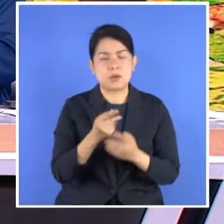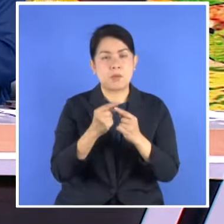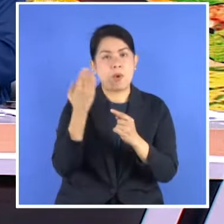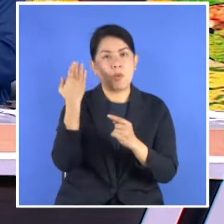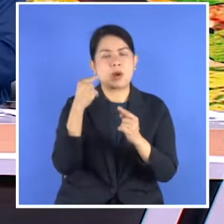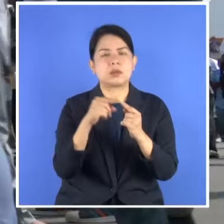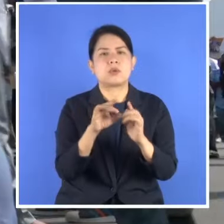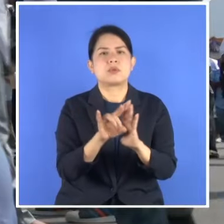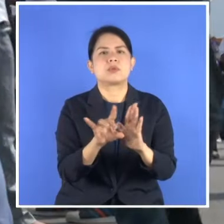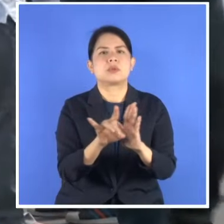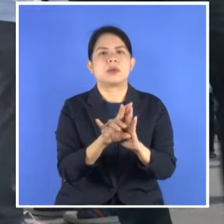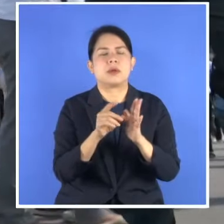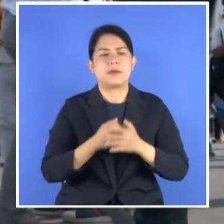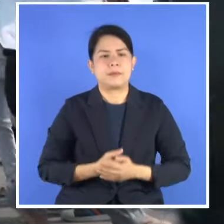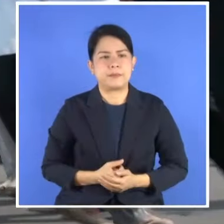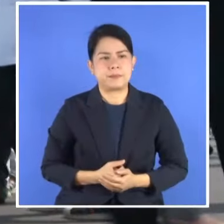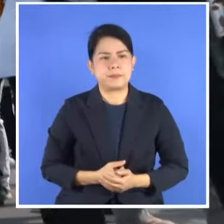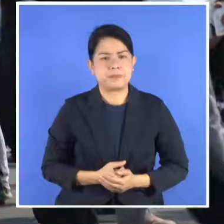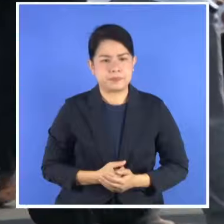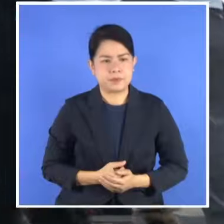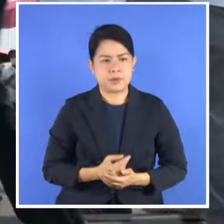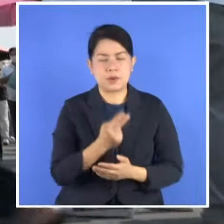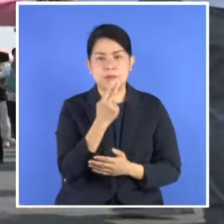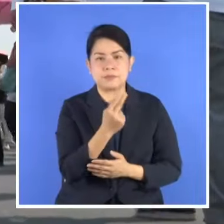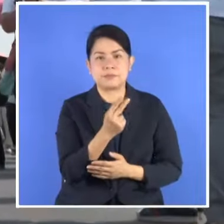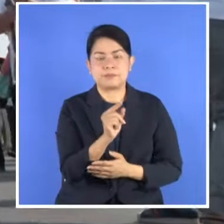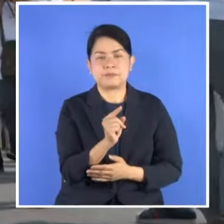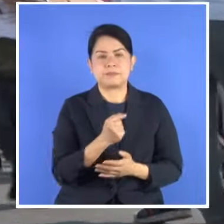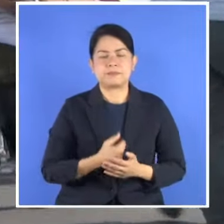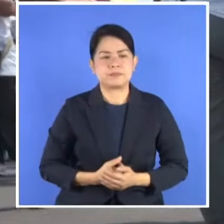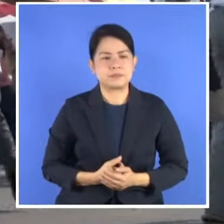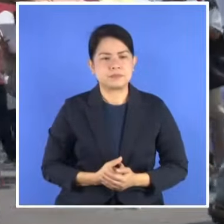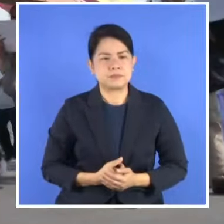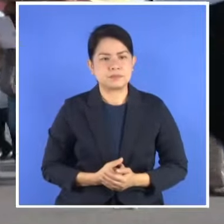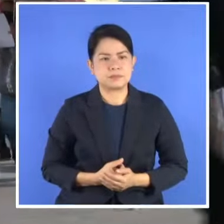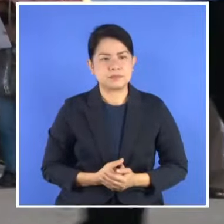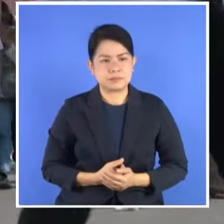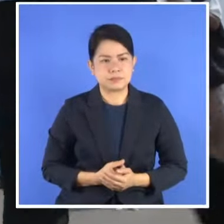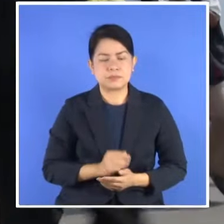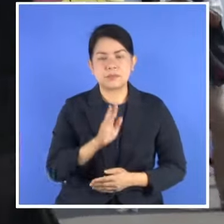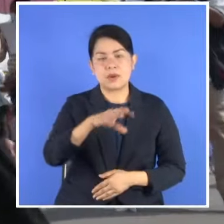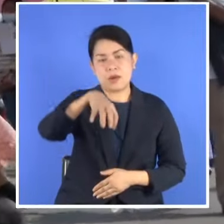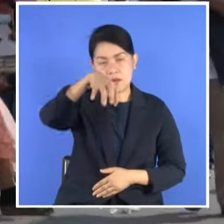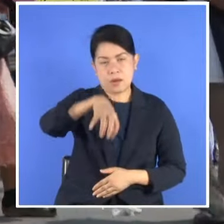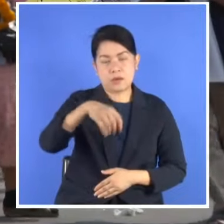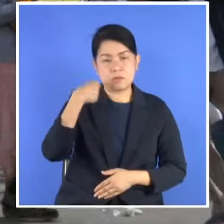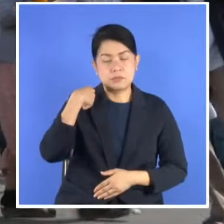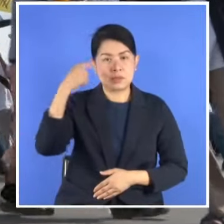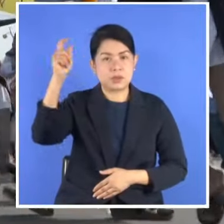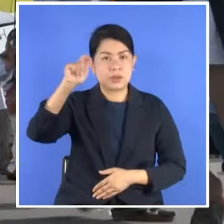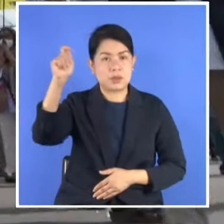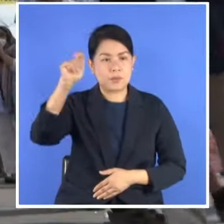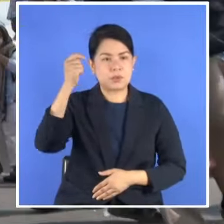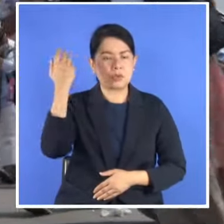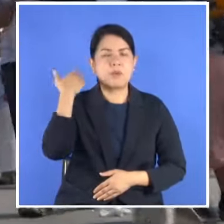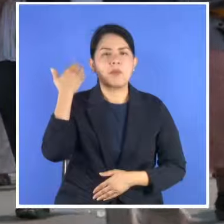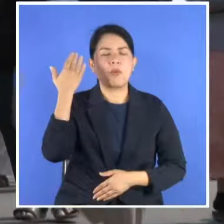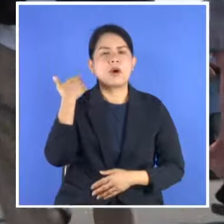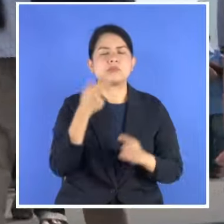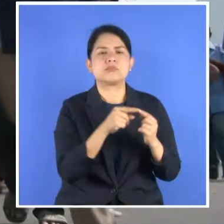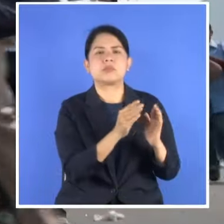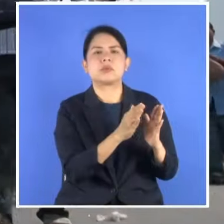เนืองแน่นสนามหลวงเลยนะครับมีภาพนี้ให้ดูนี่นะครับนี่บรรยากาศที่มณฑลพิธีท้องสนามหลวงเมื่อวานนี้ตลอดทั้งวัน